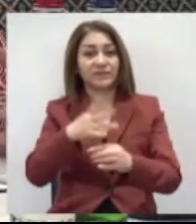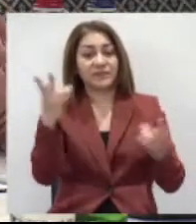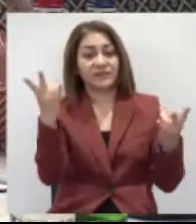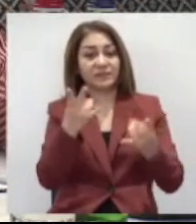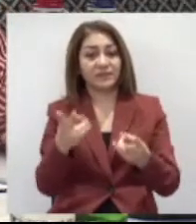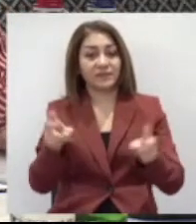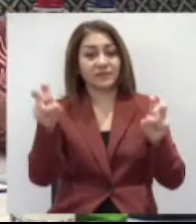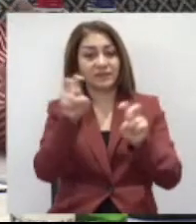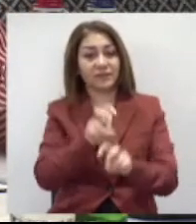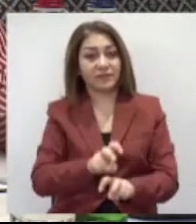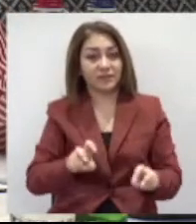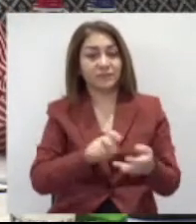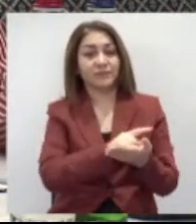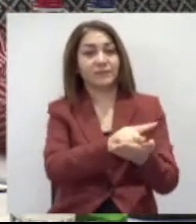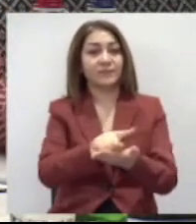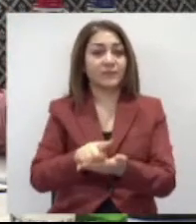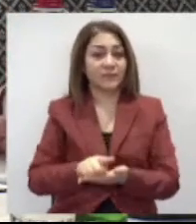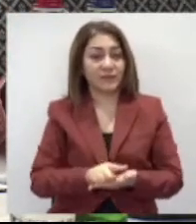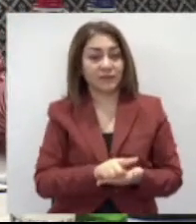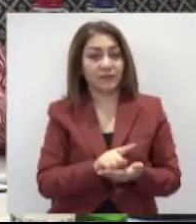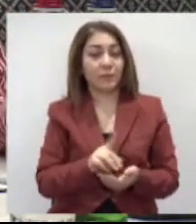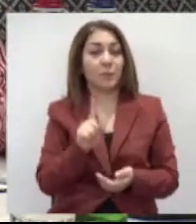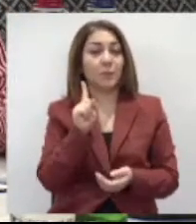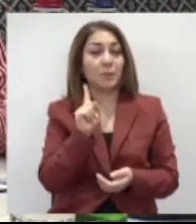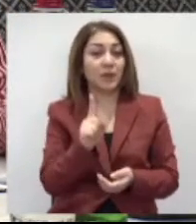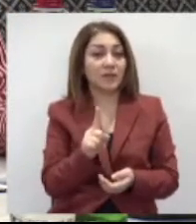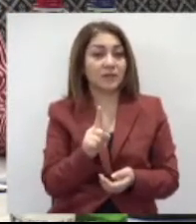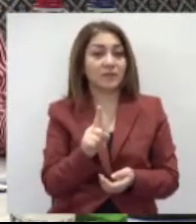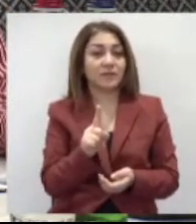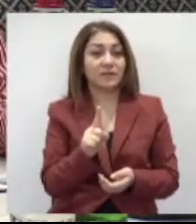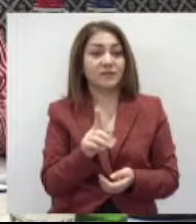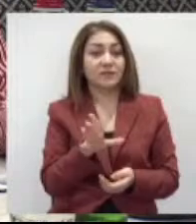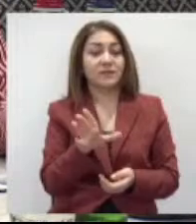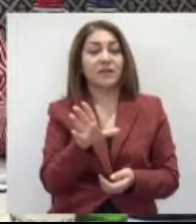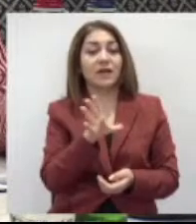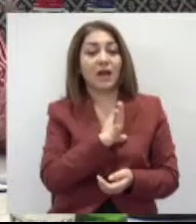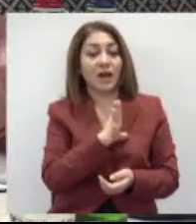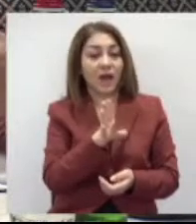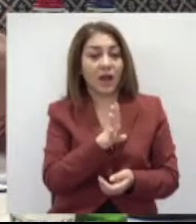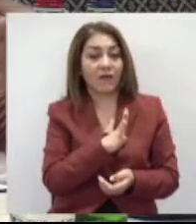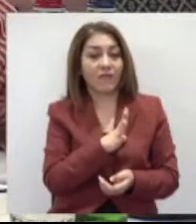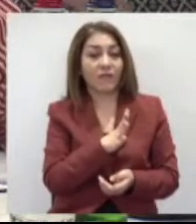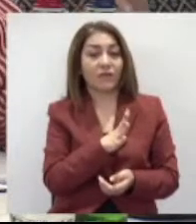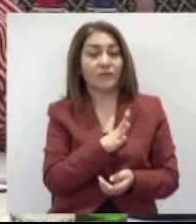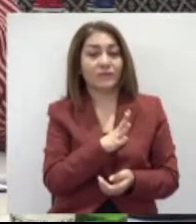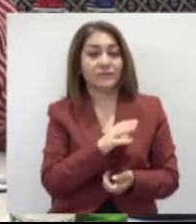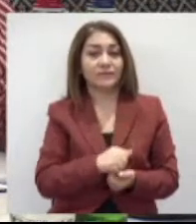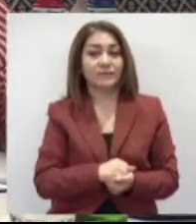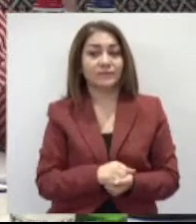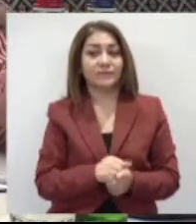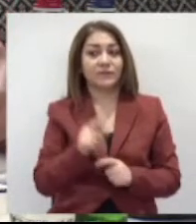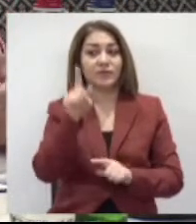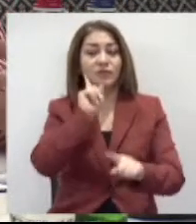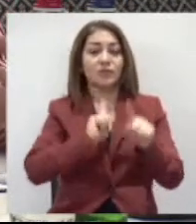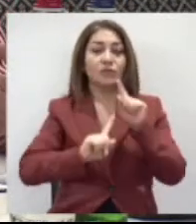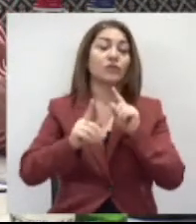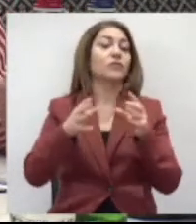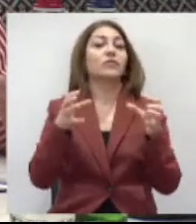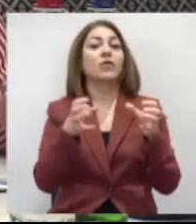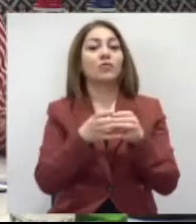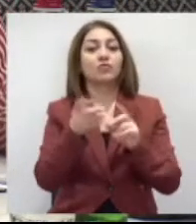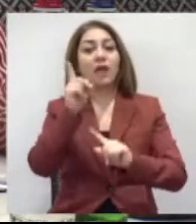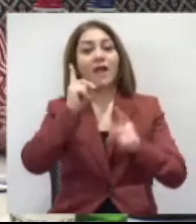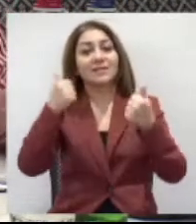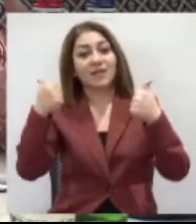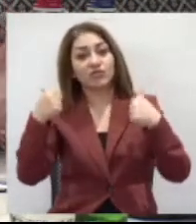կարիքների գնահատում, քննարկում եւ այլն, բայց բնականաբար հնարավոր է իրավիճակ, որ խորհուրդը, հանձնաժողովը